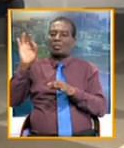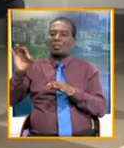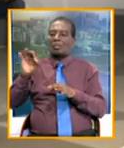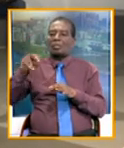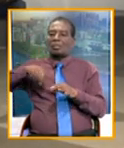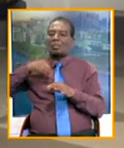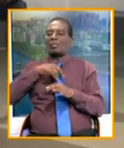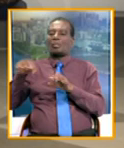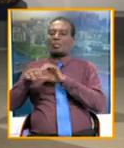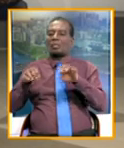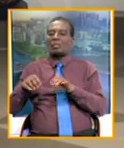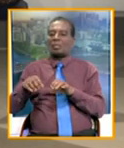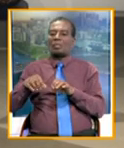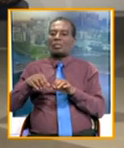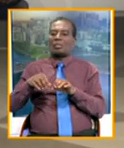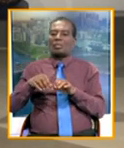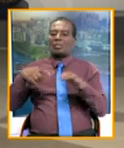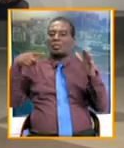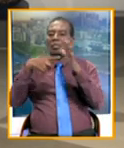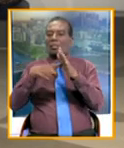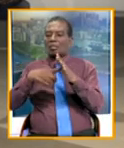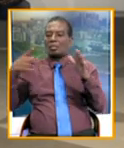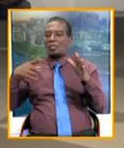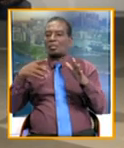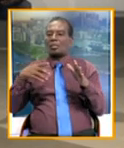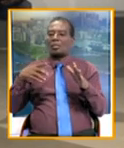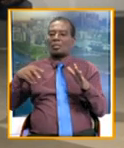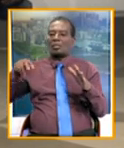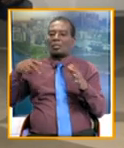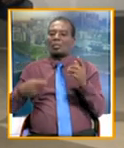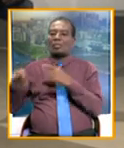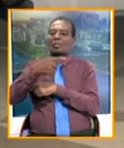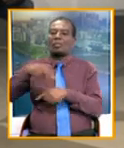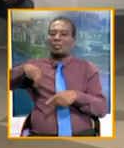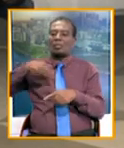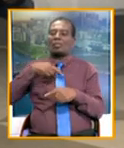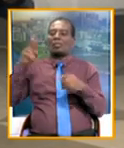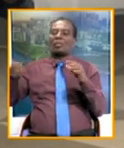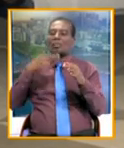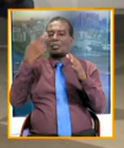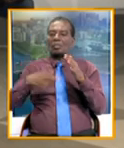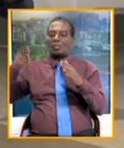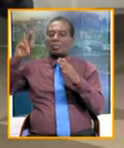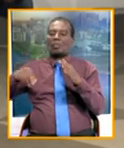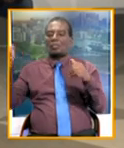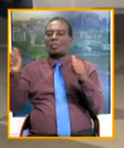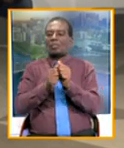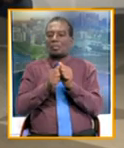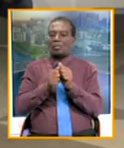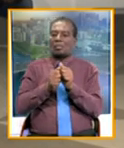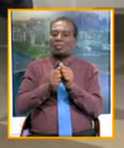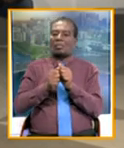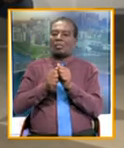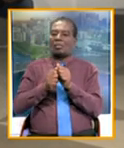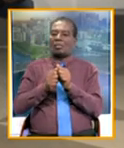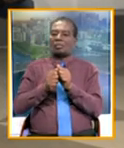Nous avons fait un débat autour de l'oralité à la Fondation Ampateba. Et aujourd'hui, nous faisons un récital avec Ami Koïta